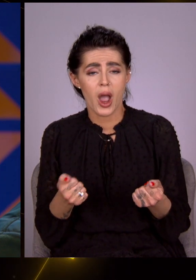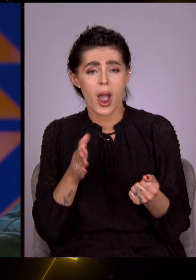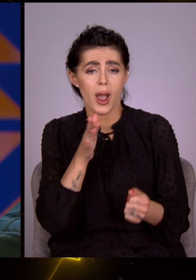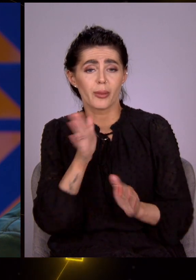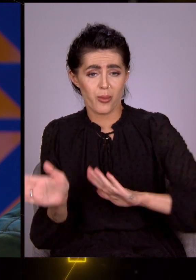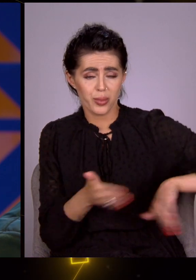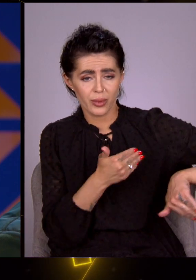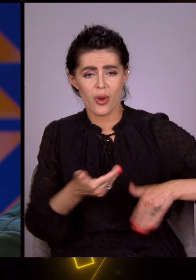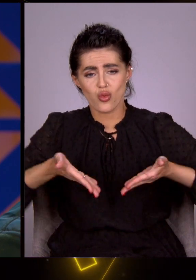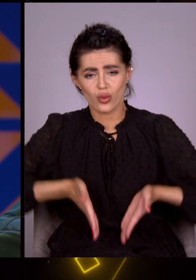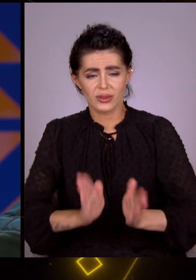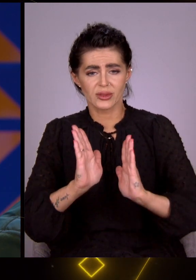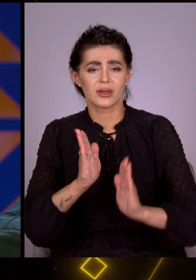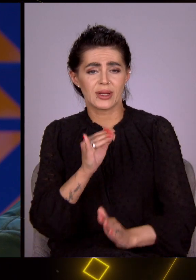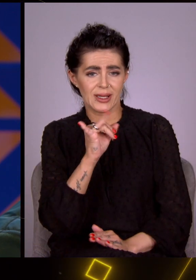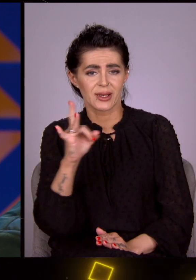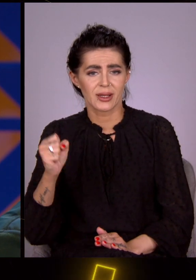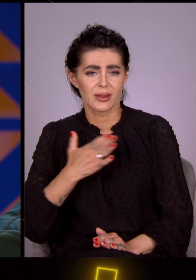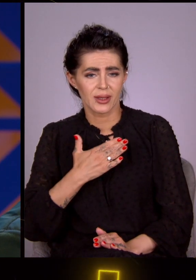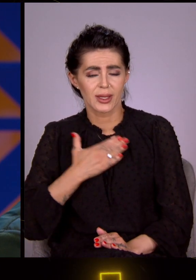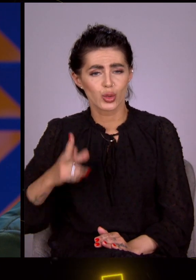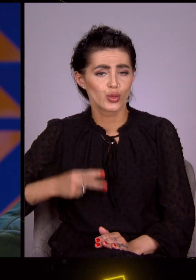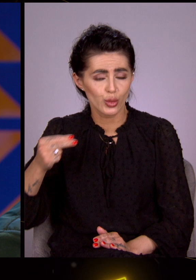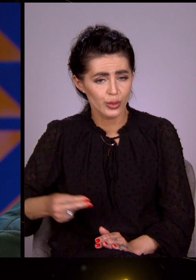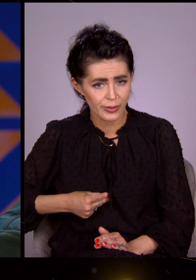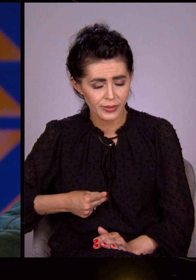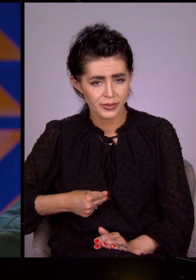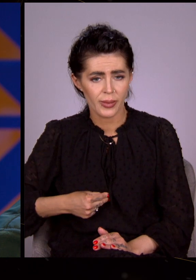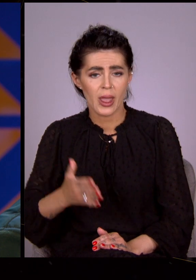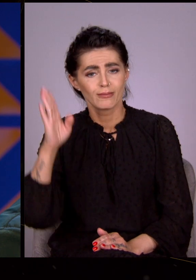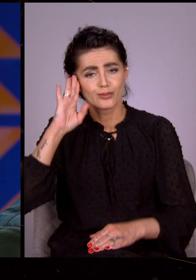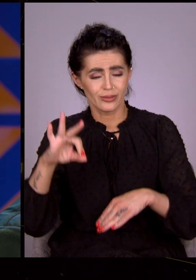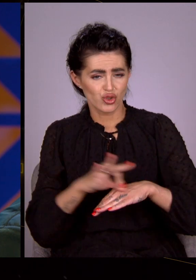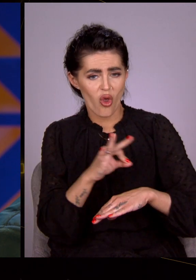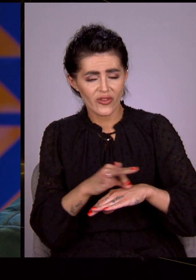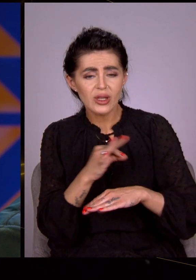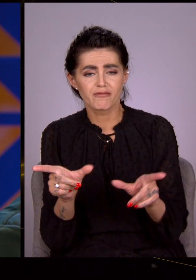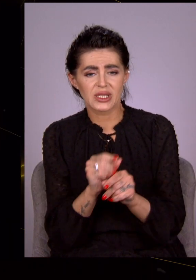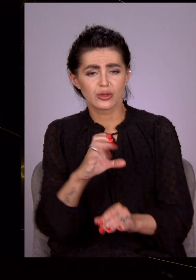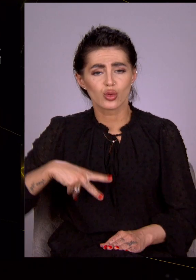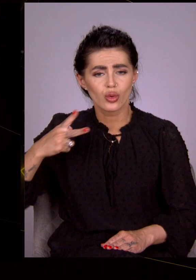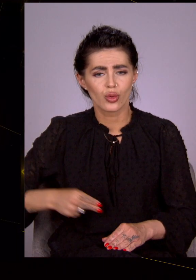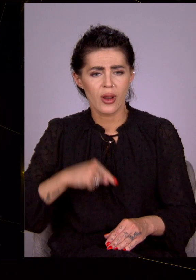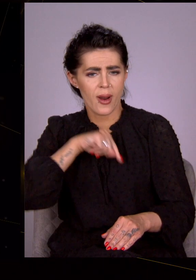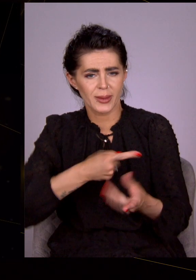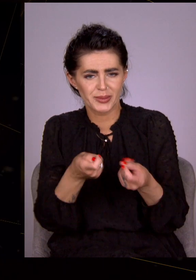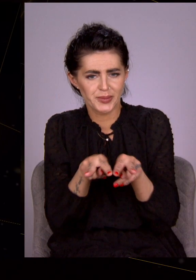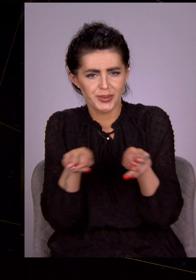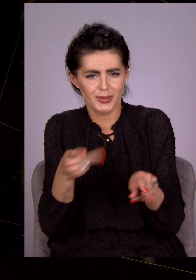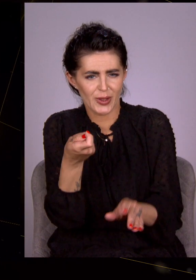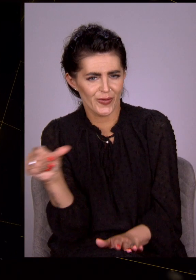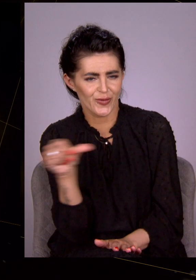народилася Іринка наша. Саша з Іринкою насправді були дуже вредні. Вони й зараз,